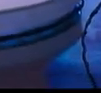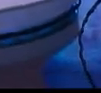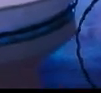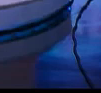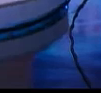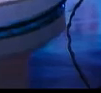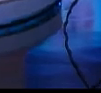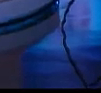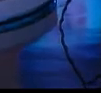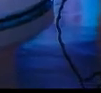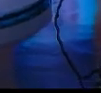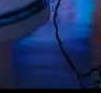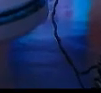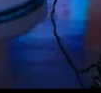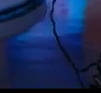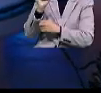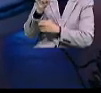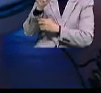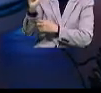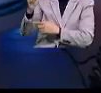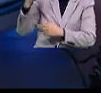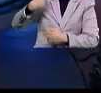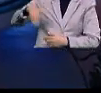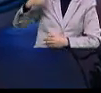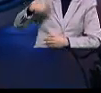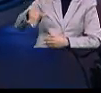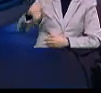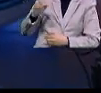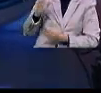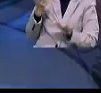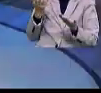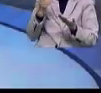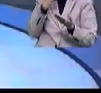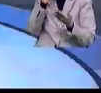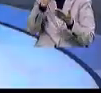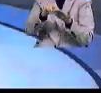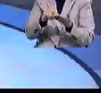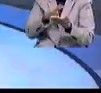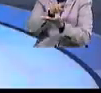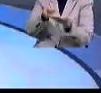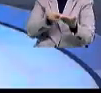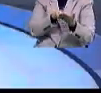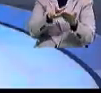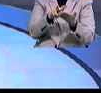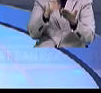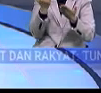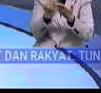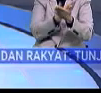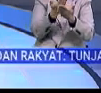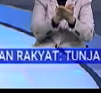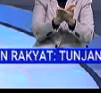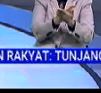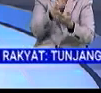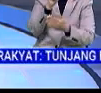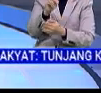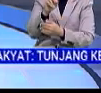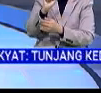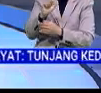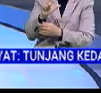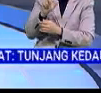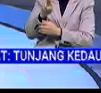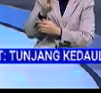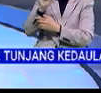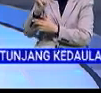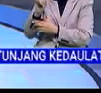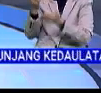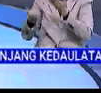Penyanyi Datuk Nora Arifin menepis tanggapan nakal kononnya video muzik single terbaru berjudul Naluri memberikan